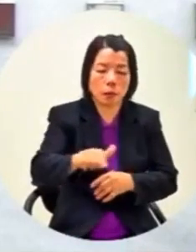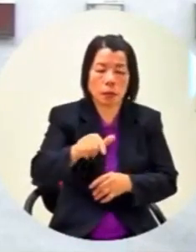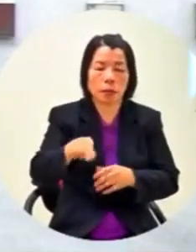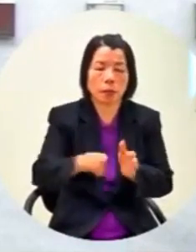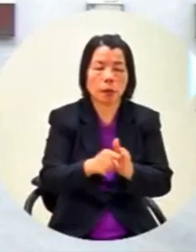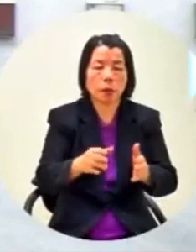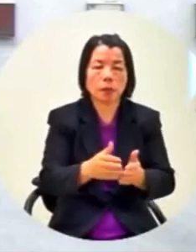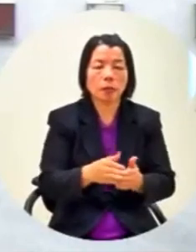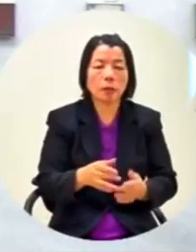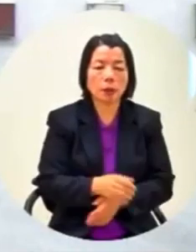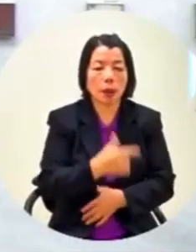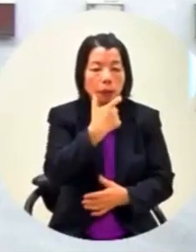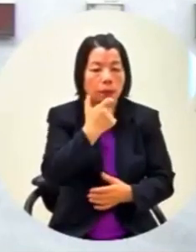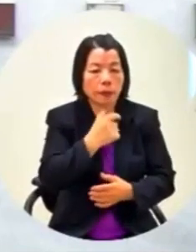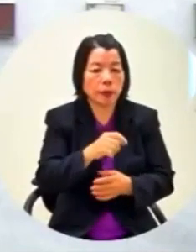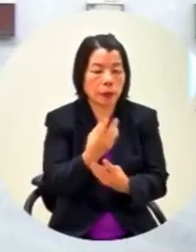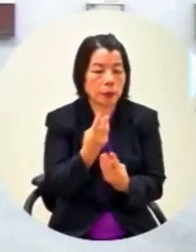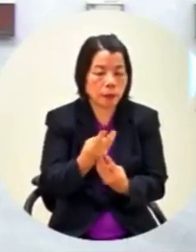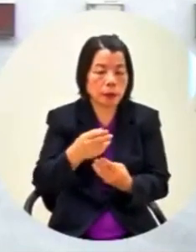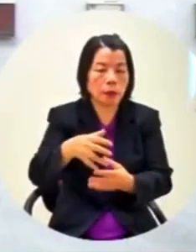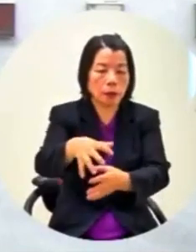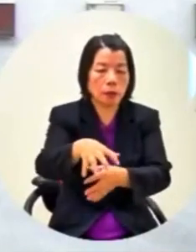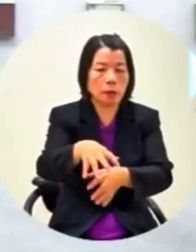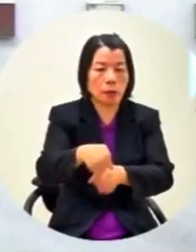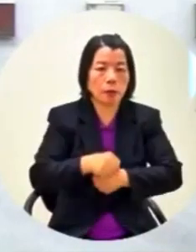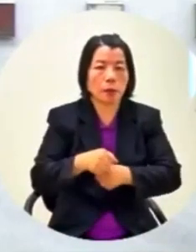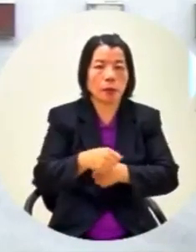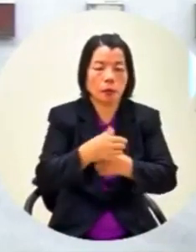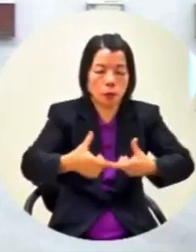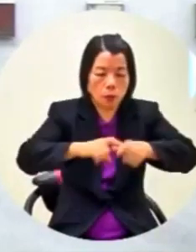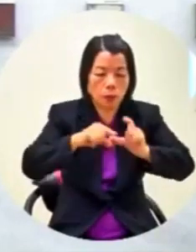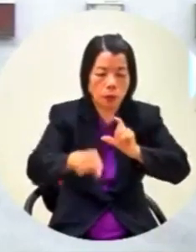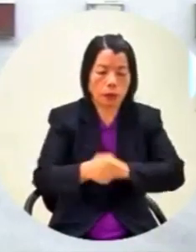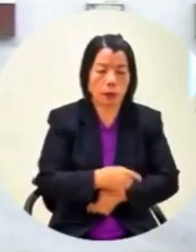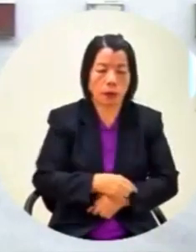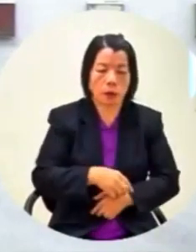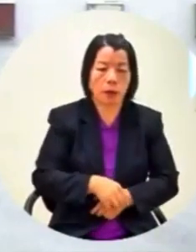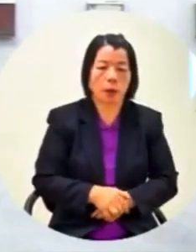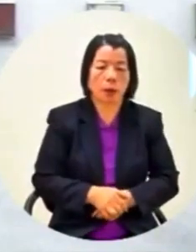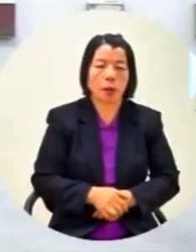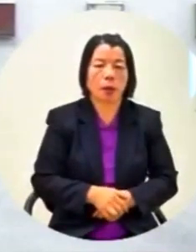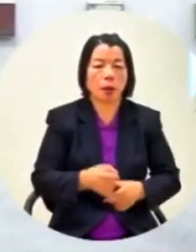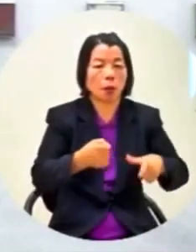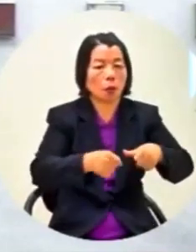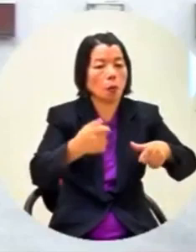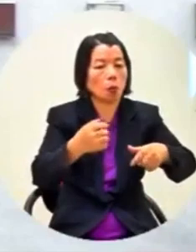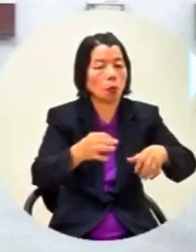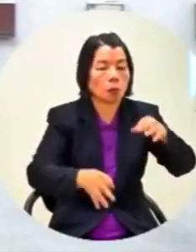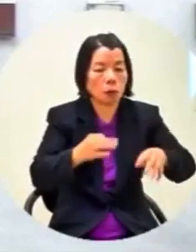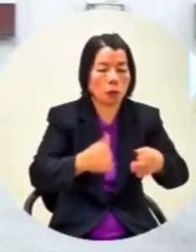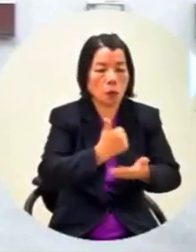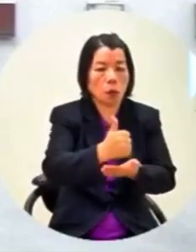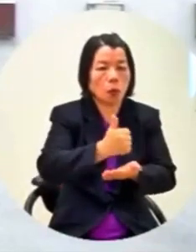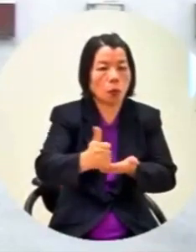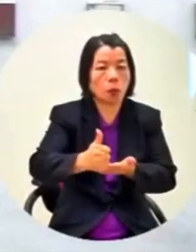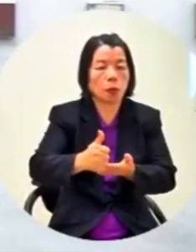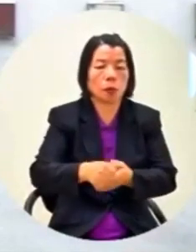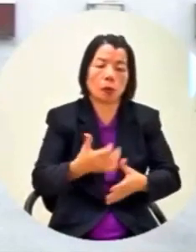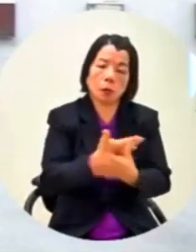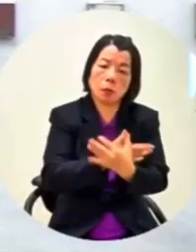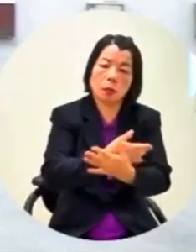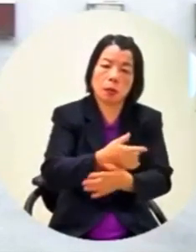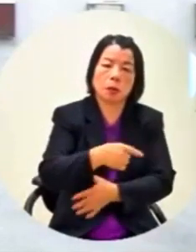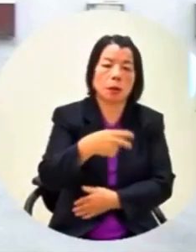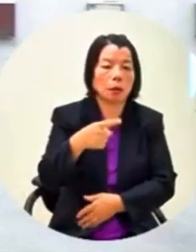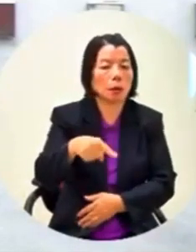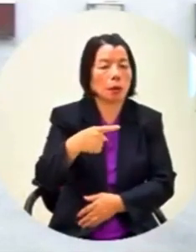20%，以及农民团体行政劳务费用每公斤2元的外销奖励。凤梨部分，我们推动